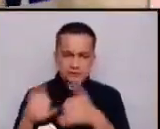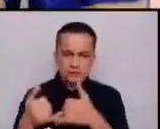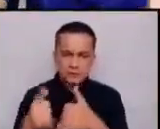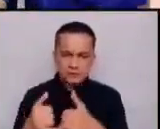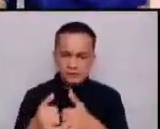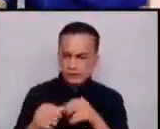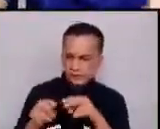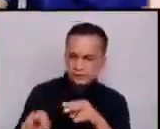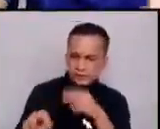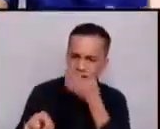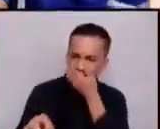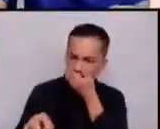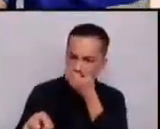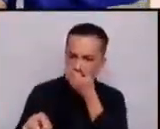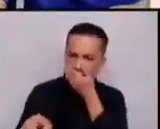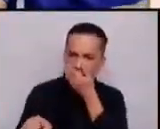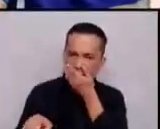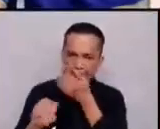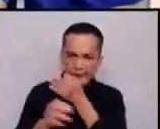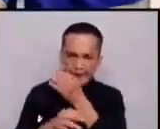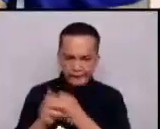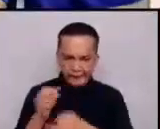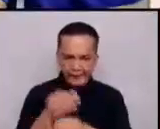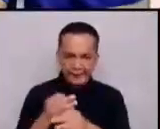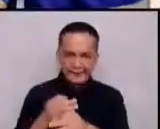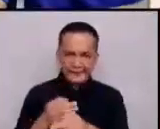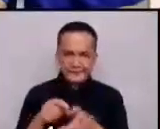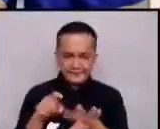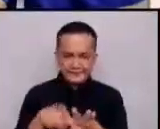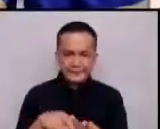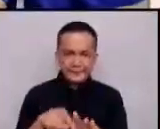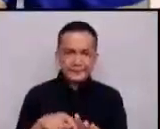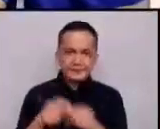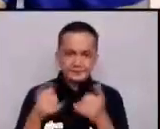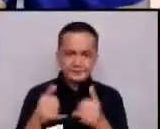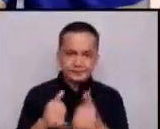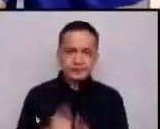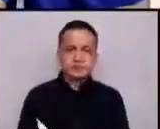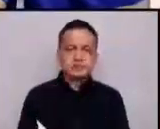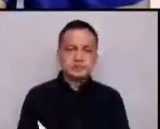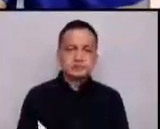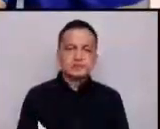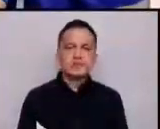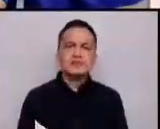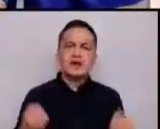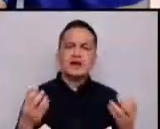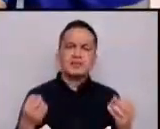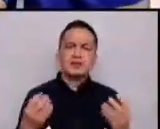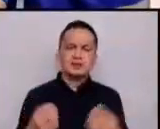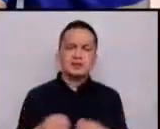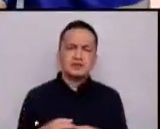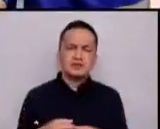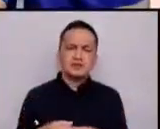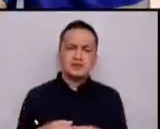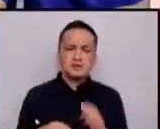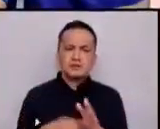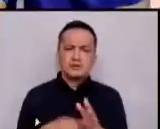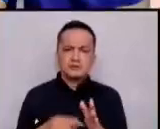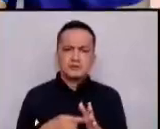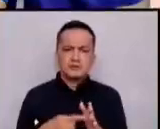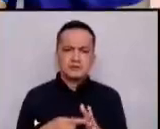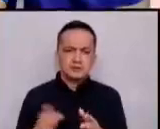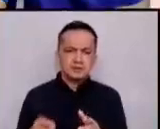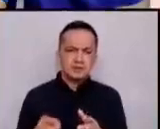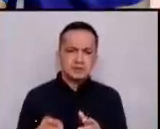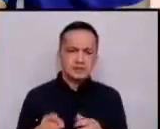nasa paanan mo na kaya sinelas. Yung mga laruan niya. Eh, ang dami. Eh, minsan nasa ilalim ng lamesa. Eh,